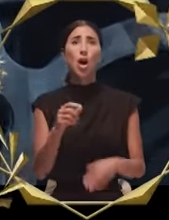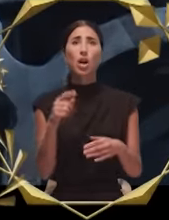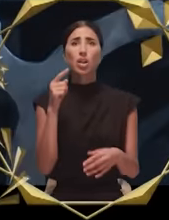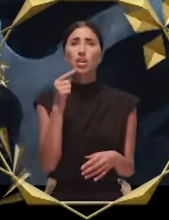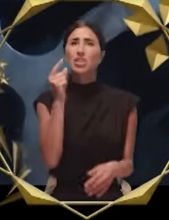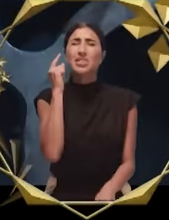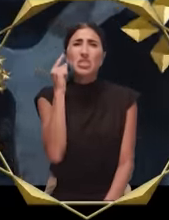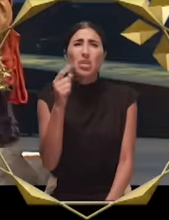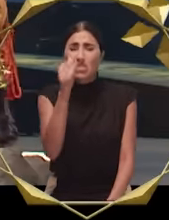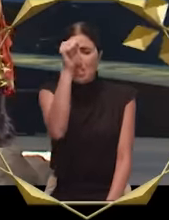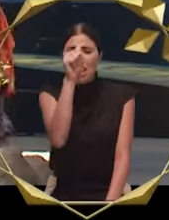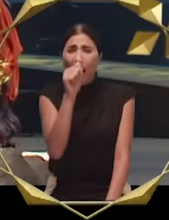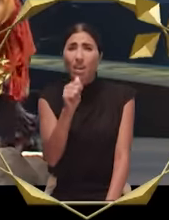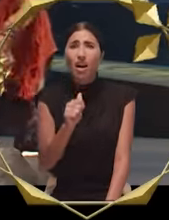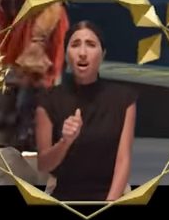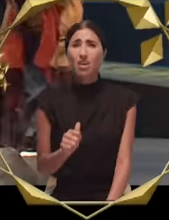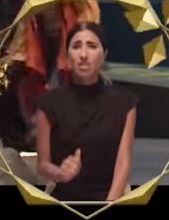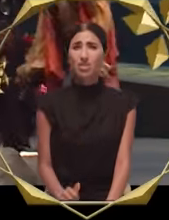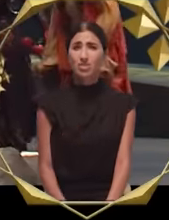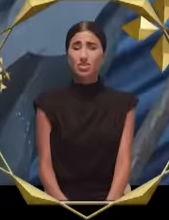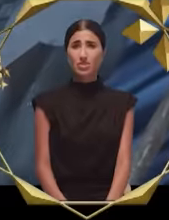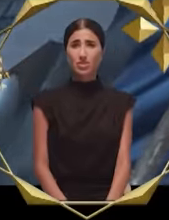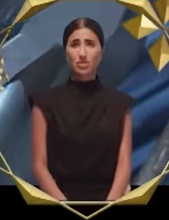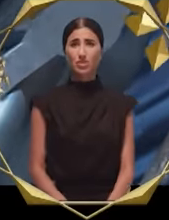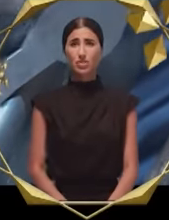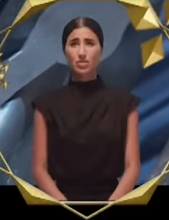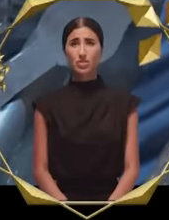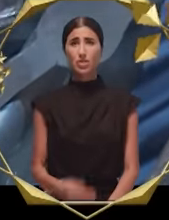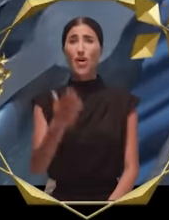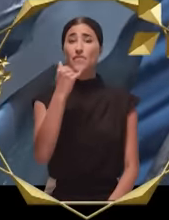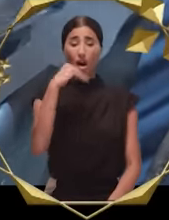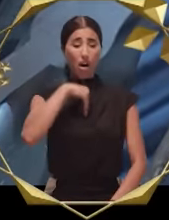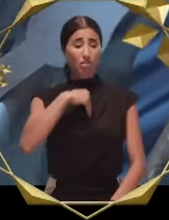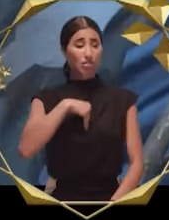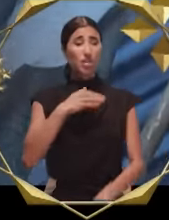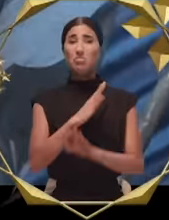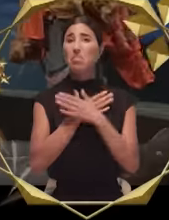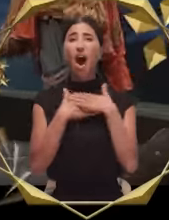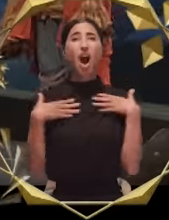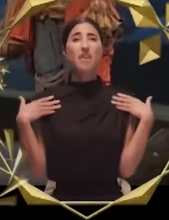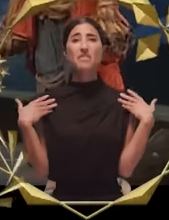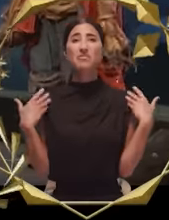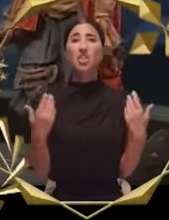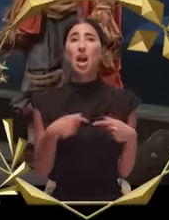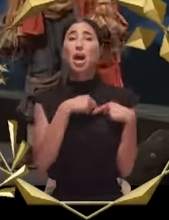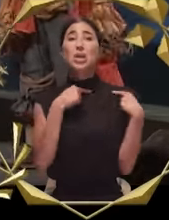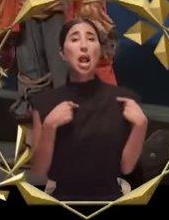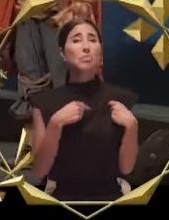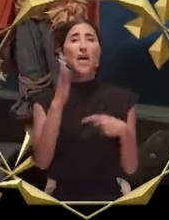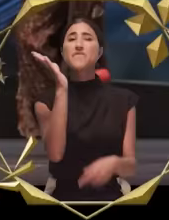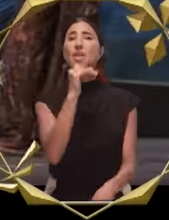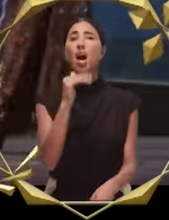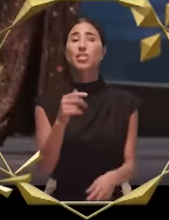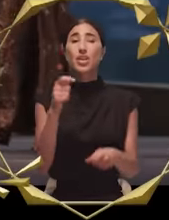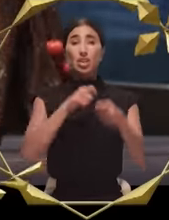صدري سيطن طن حزينة تخبر أن لا شيء داخلي أبدا صدري فارغ مثل علبة